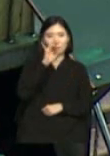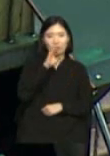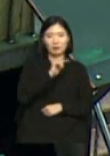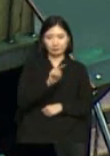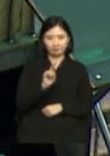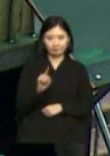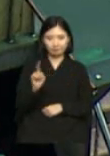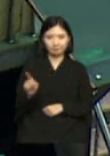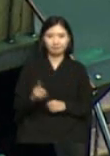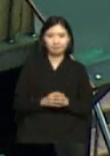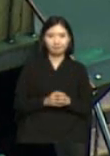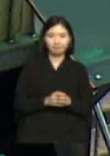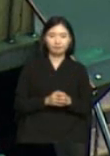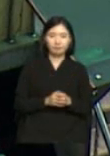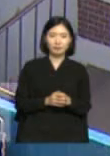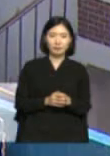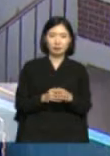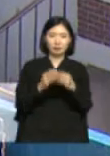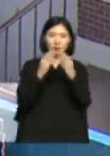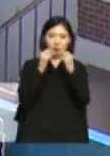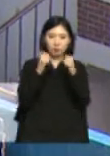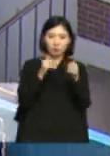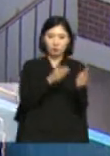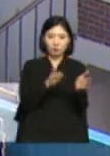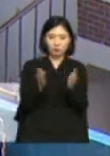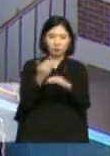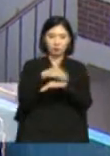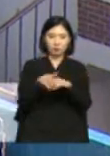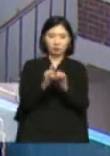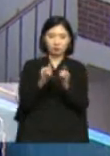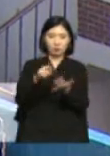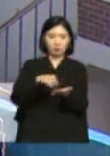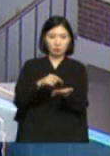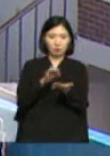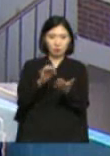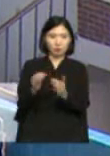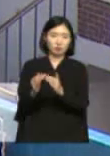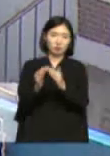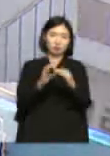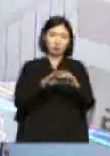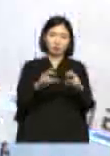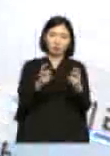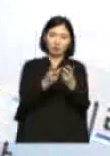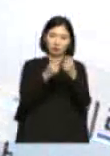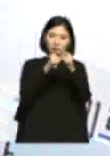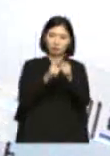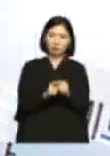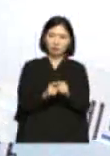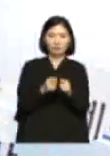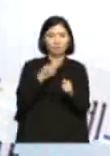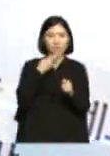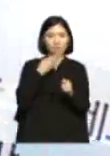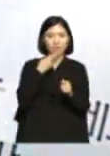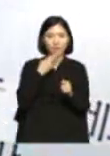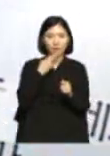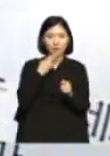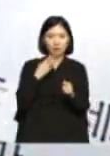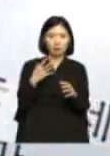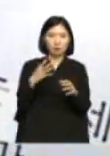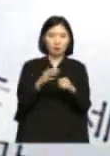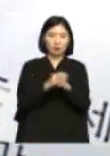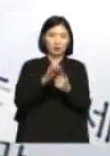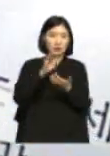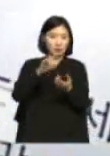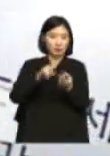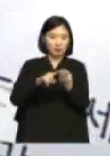나옵니다. 풍납토성 종합정비계획에는 주민들의 보상과 이주 대책이 구체화돼 있지 않는 데다 마스터 플랜인 만큼